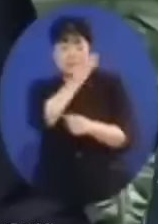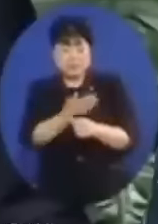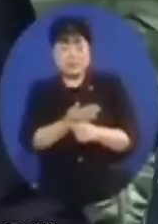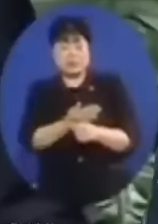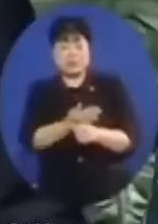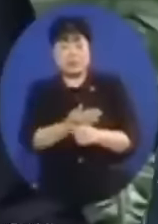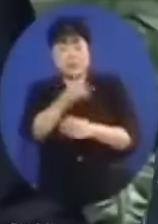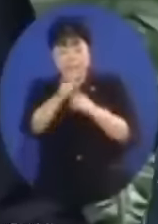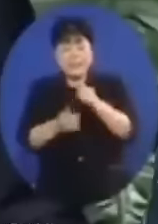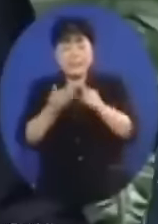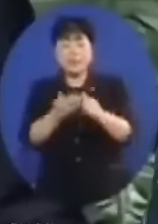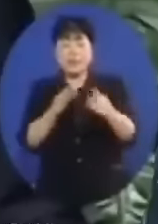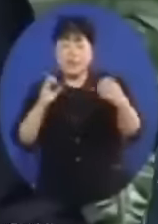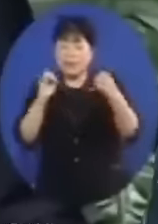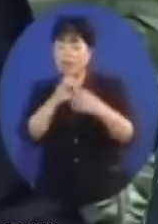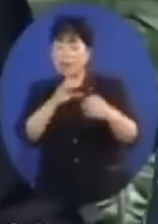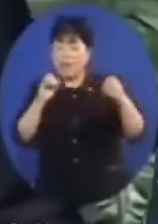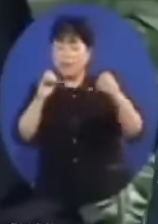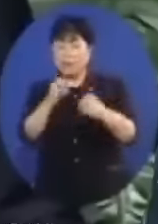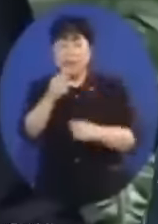능력으로는 하나님과